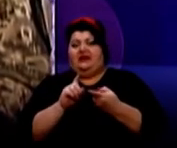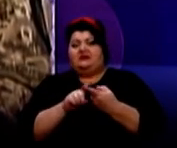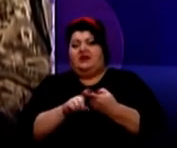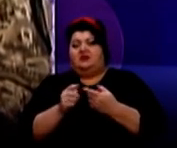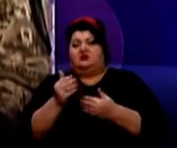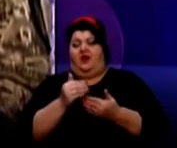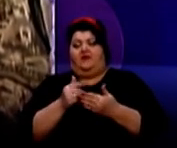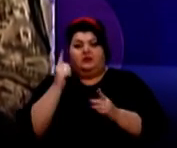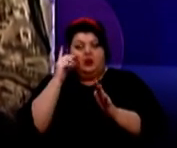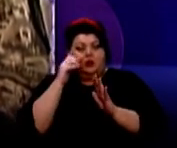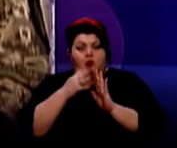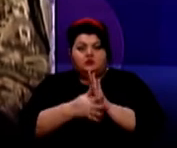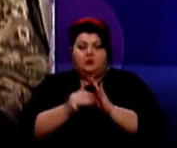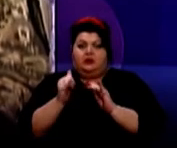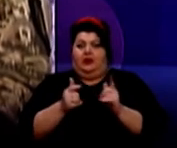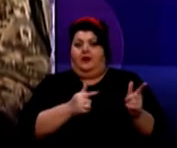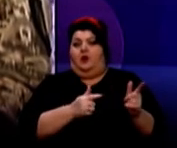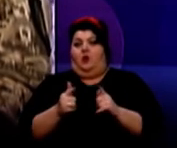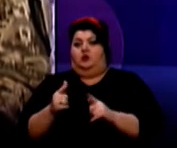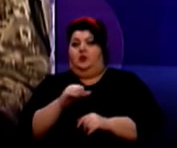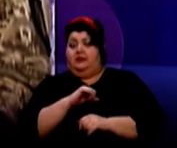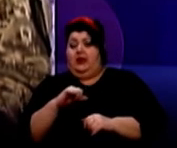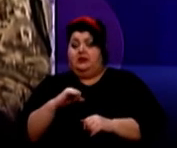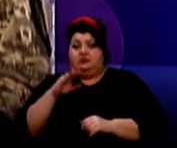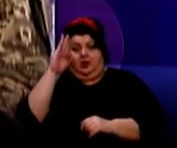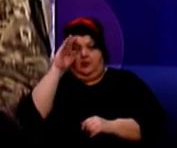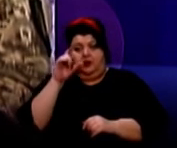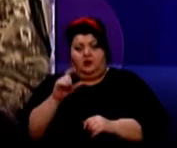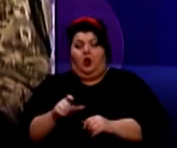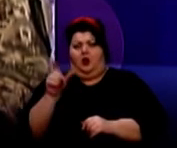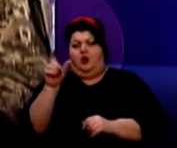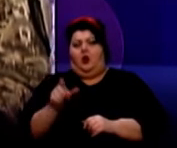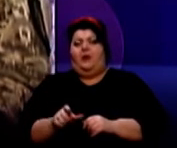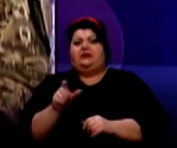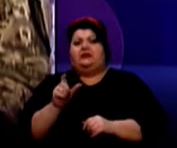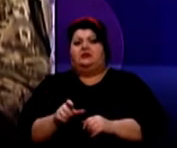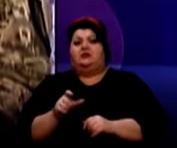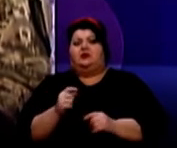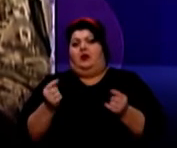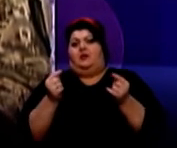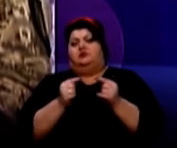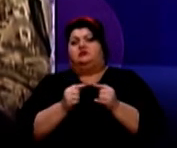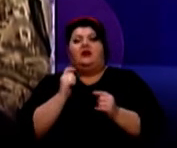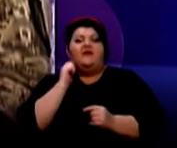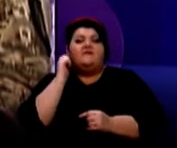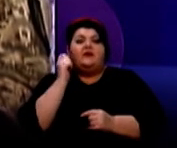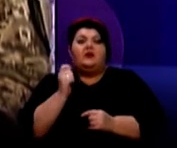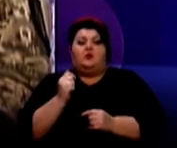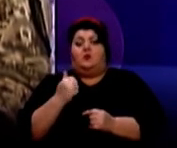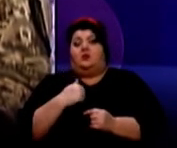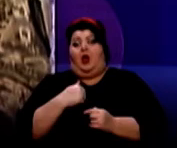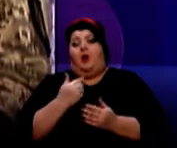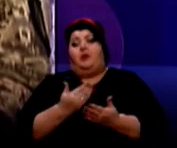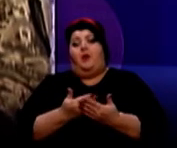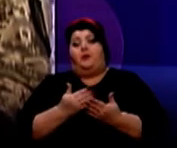розуміння і готовності самого юнака, чи, скажімо так, громадяна призовного віку. Я би